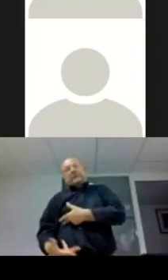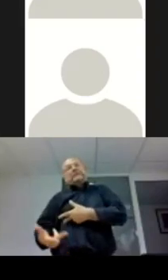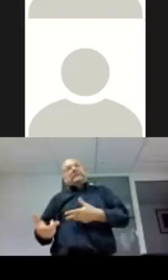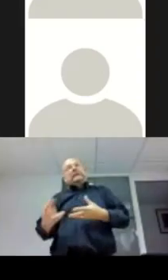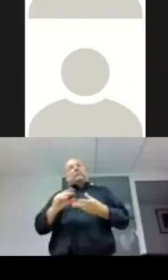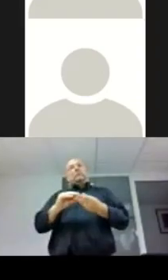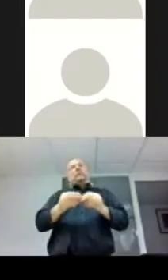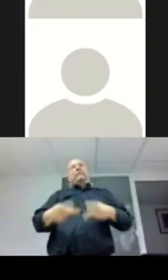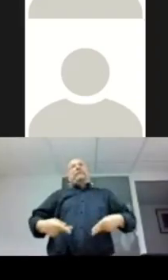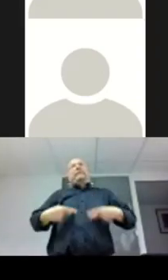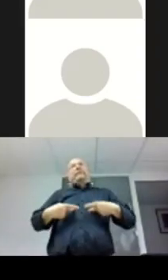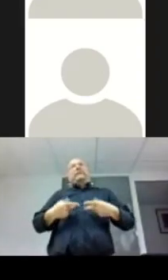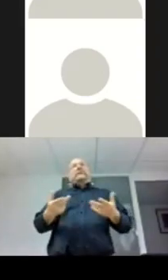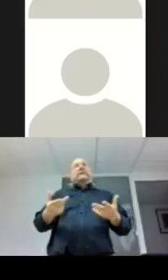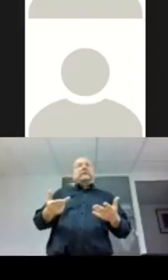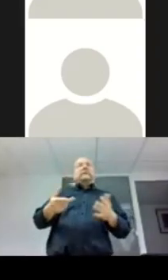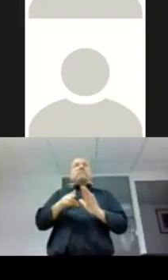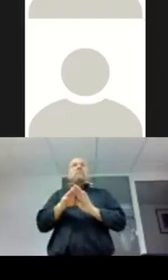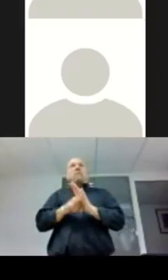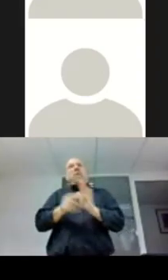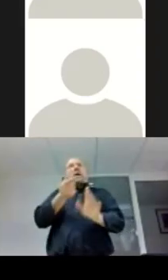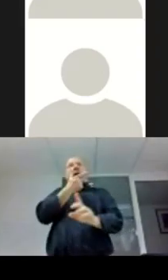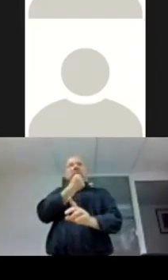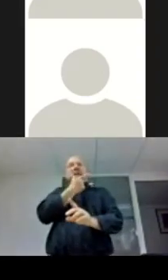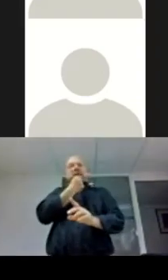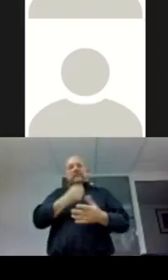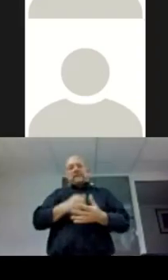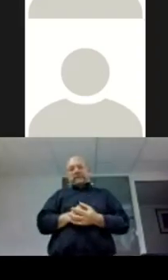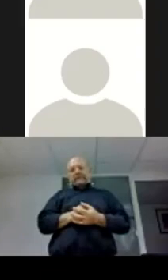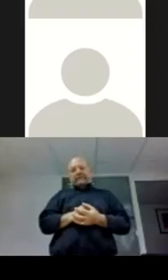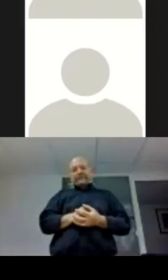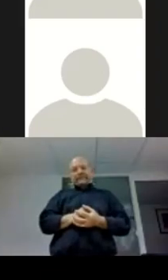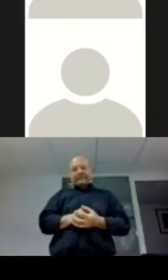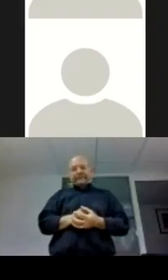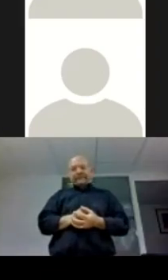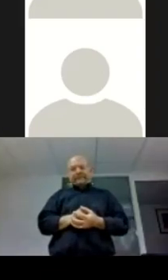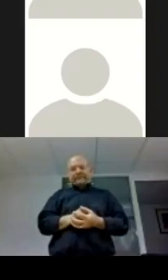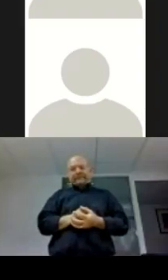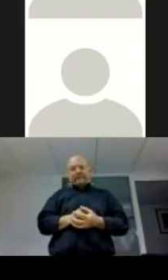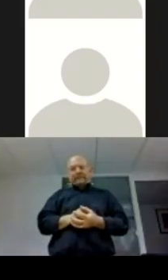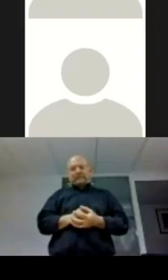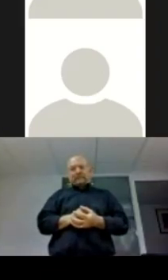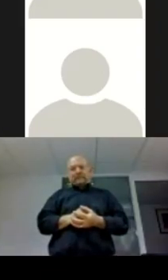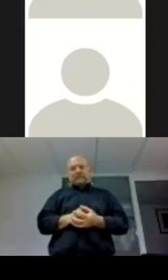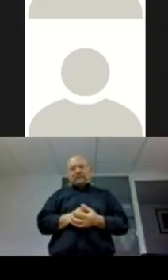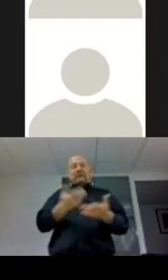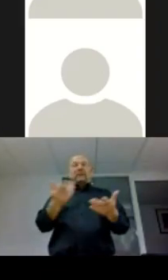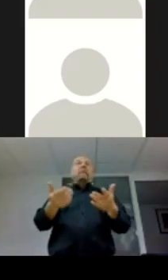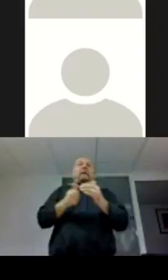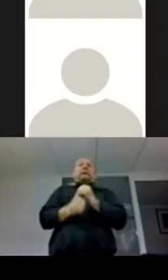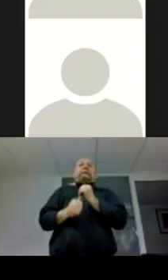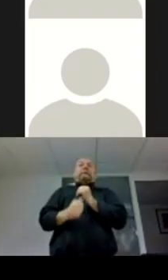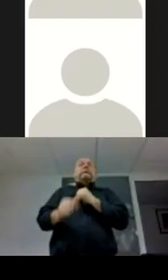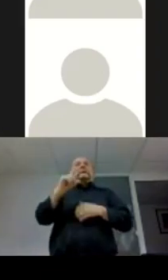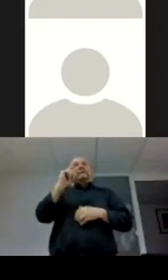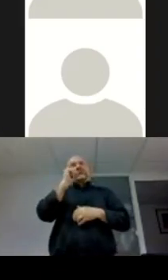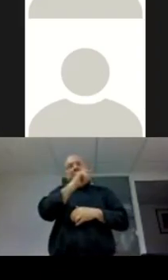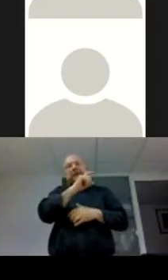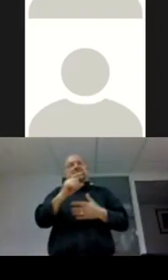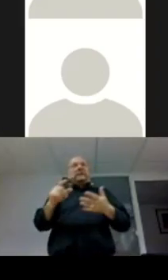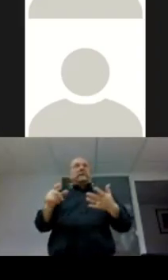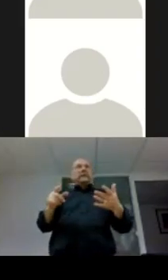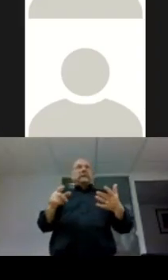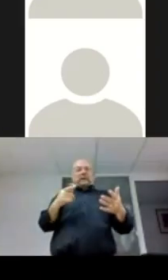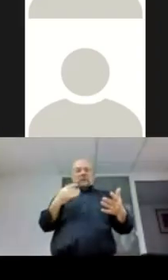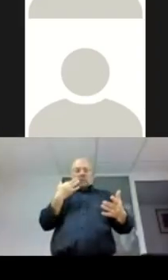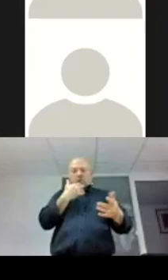réservoir fécal et que là, il peut y avoir des conséquences en termes de nombre et d'aspect de ces selles. Donc,